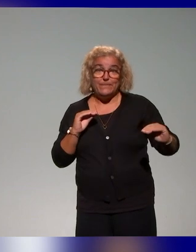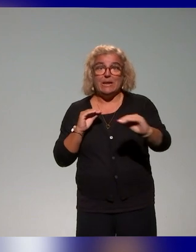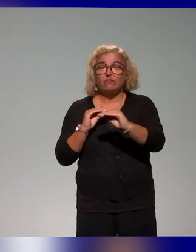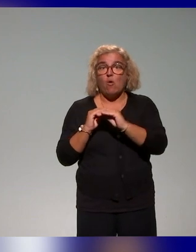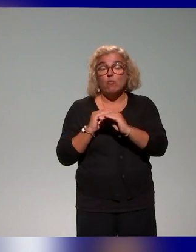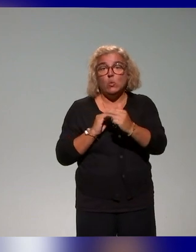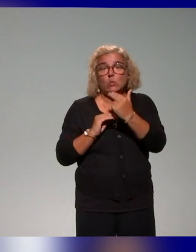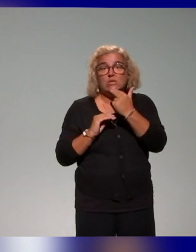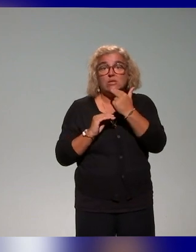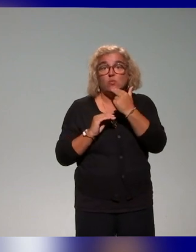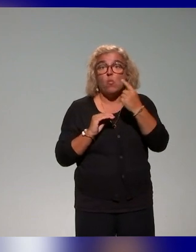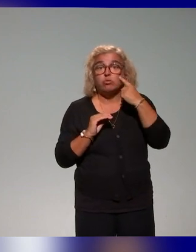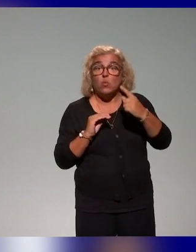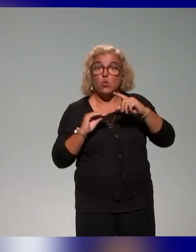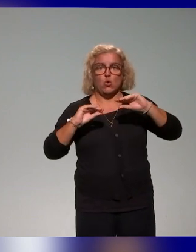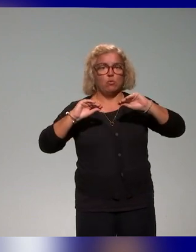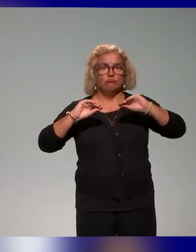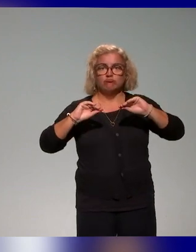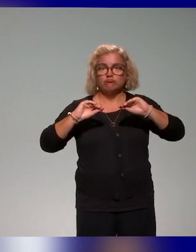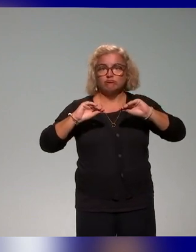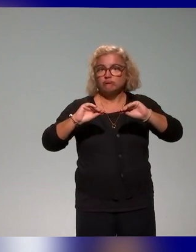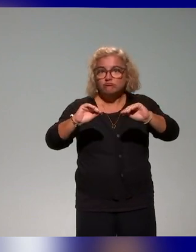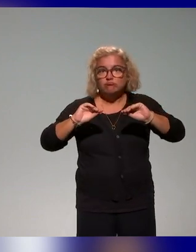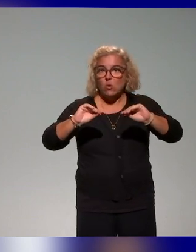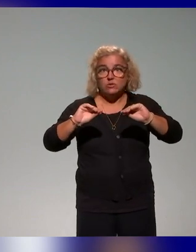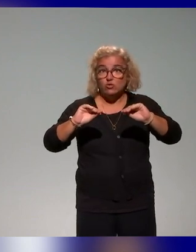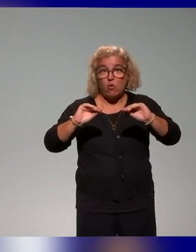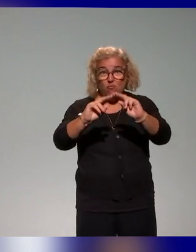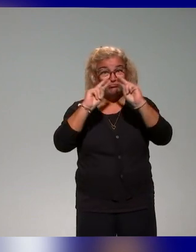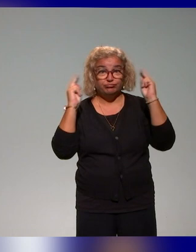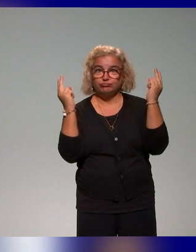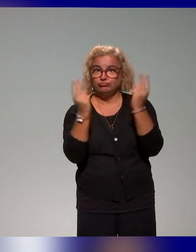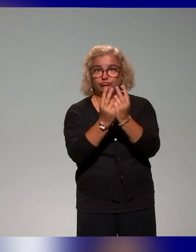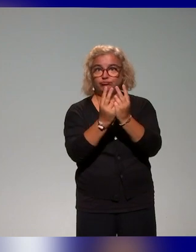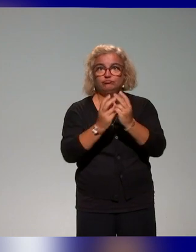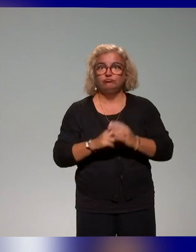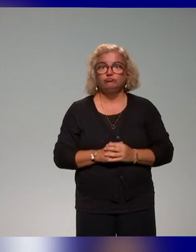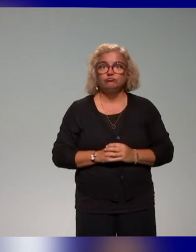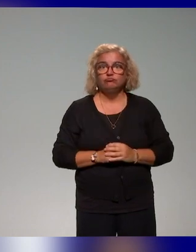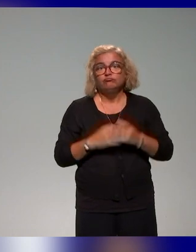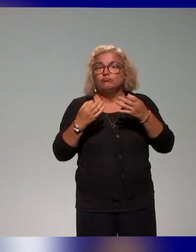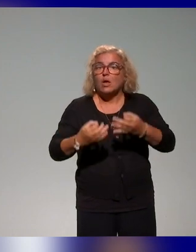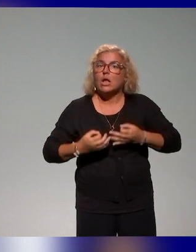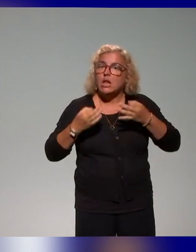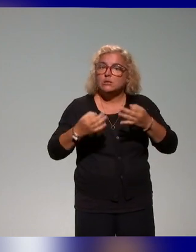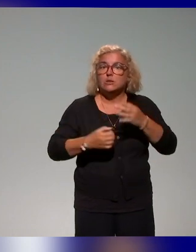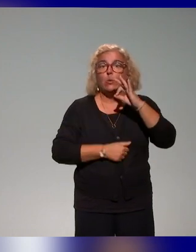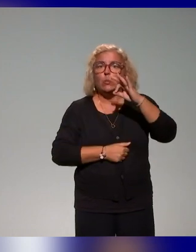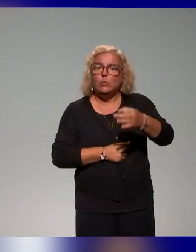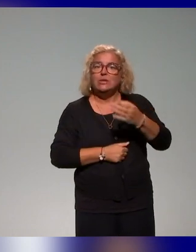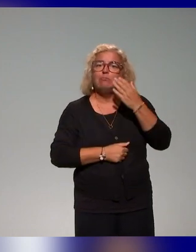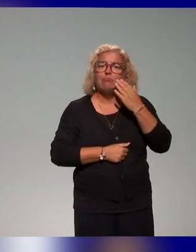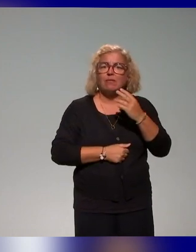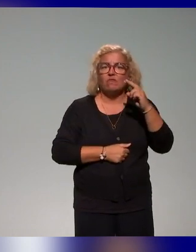dans l'enseignement, dans une configuration finalement assez classique, mais plutôt orientée